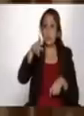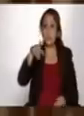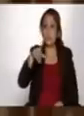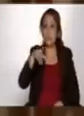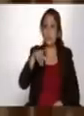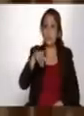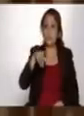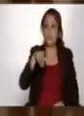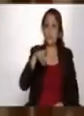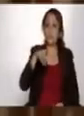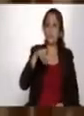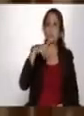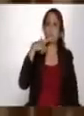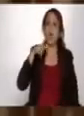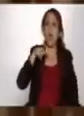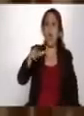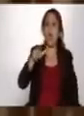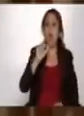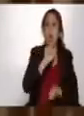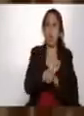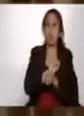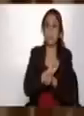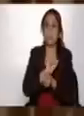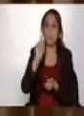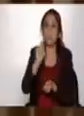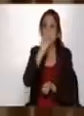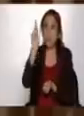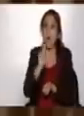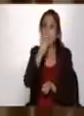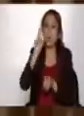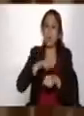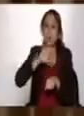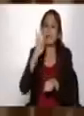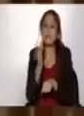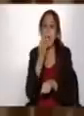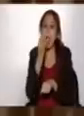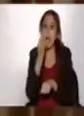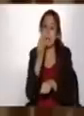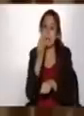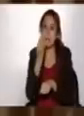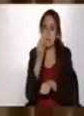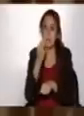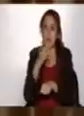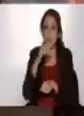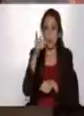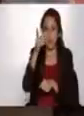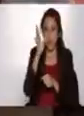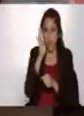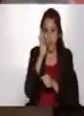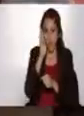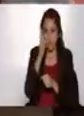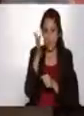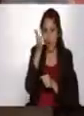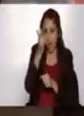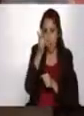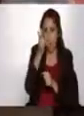المغرب جابوا ابراهيم وجابوا الدسوق، قعدوا انا سالوني، قعدوا يسالوا فيا يجي ثلاث ساعات. خدوا ابراهيم دخلوه. الظابط لما